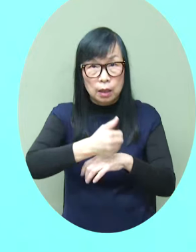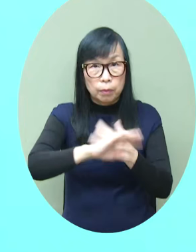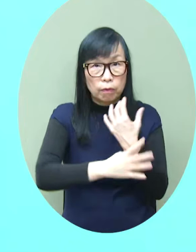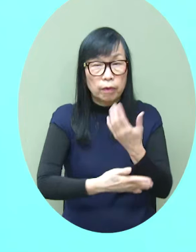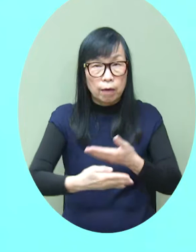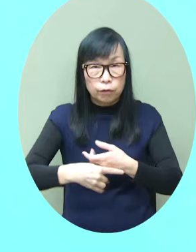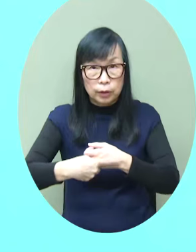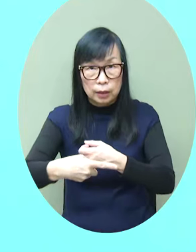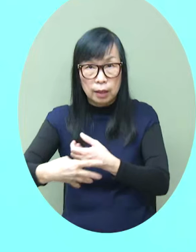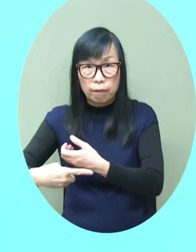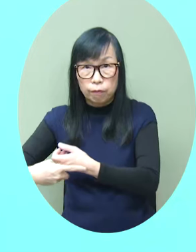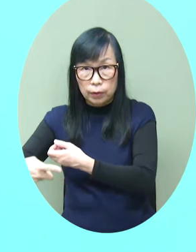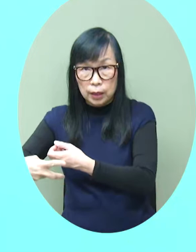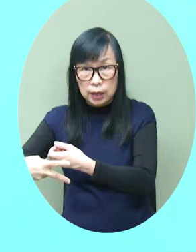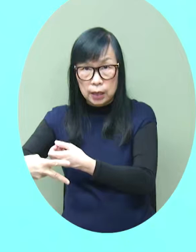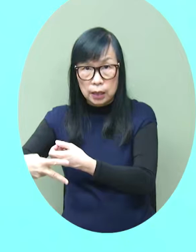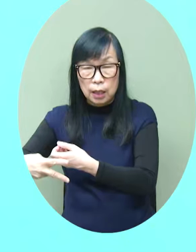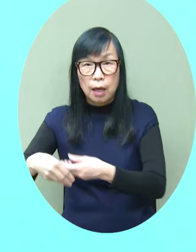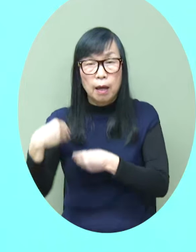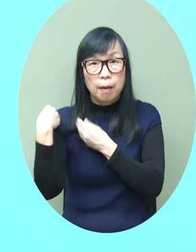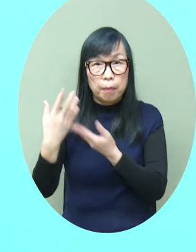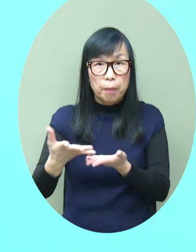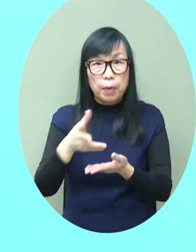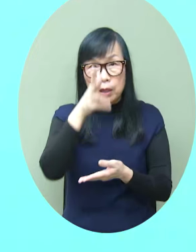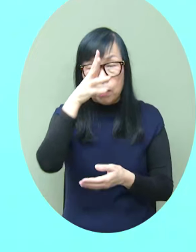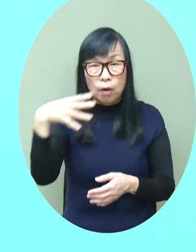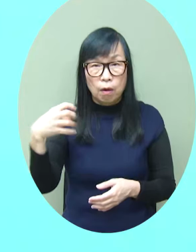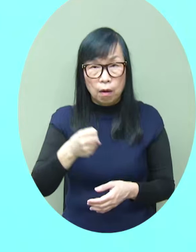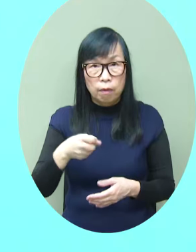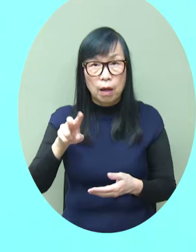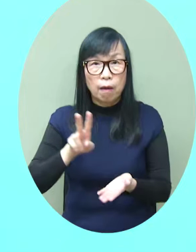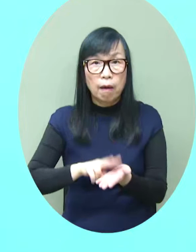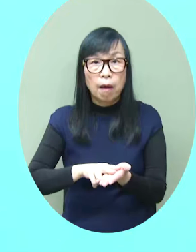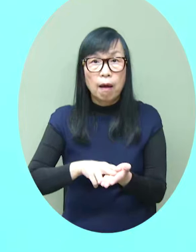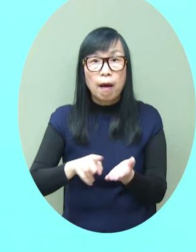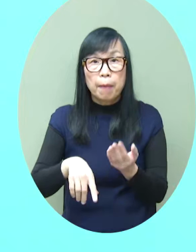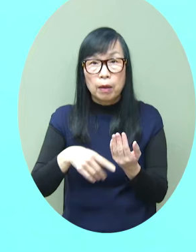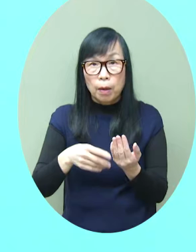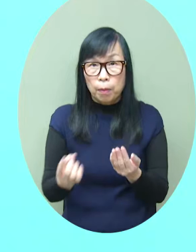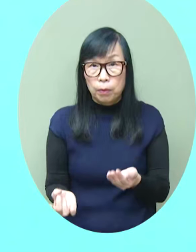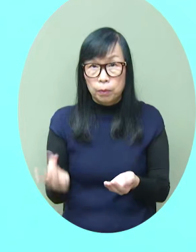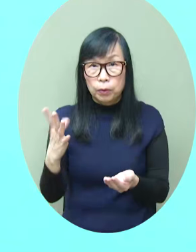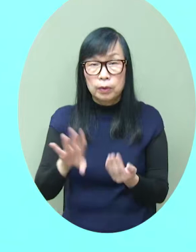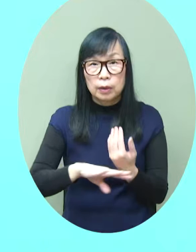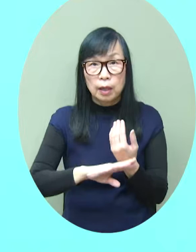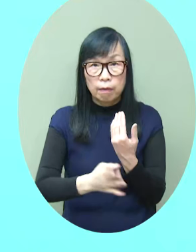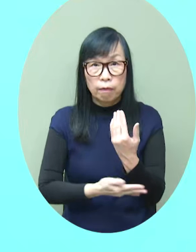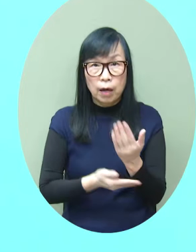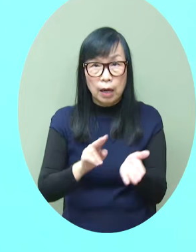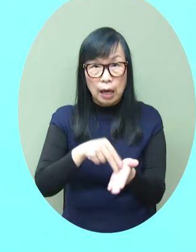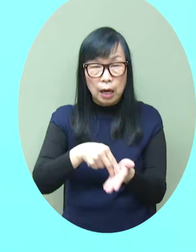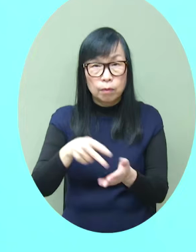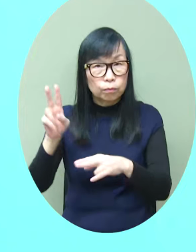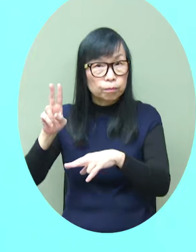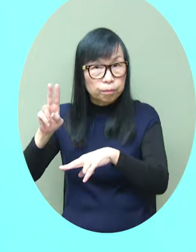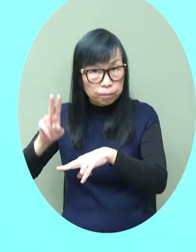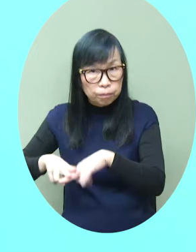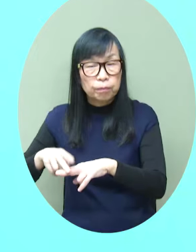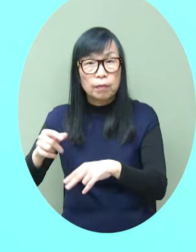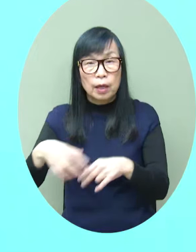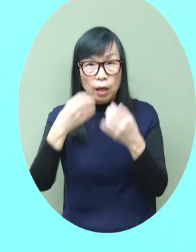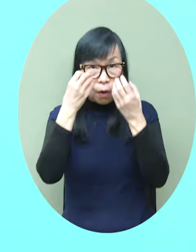一、附件二，交由香港特別行政區咧本地立法，完成咗呢啲工作之後，中央當然會係好